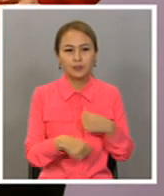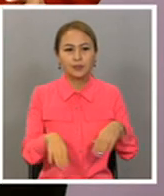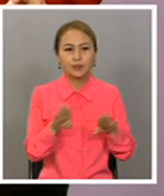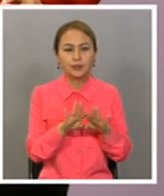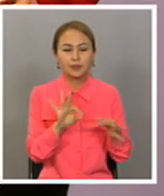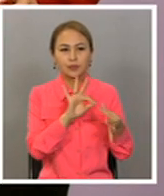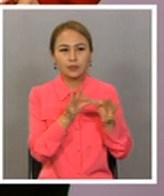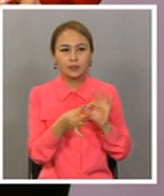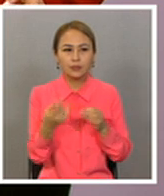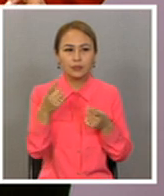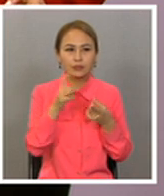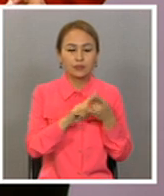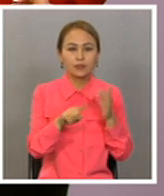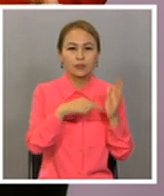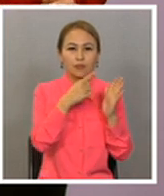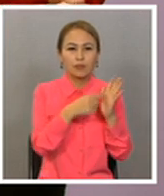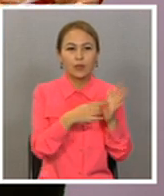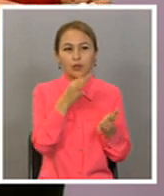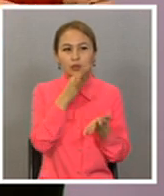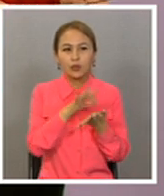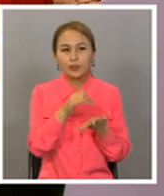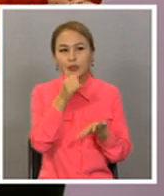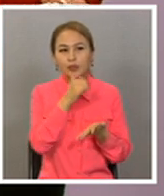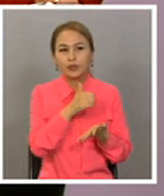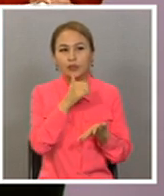бойынша сұрақтарға жауап беріңдерші.